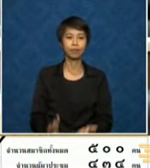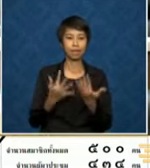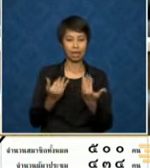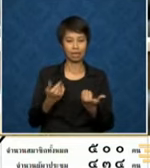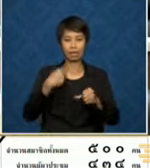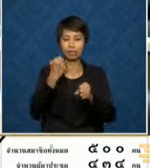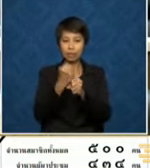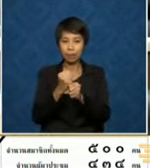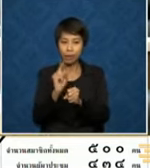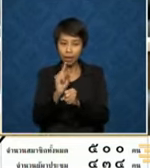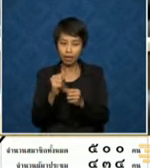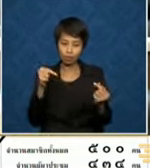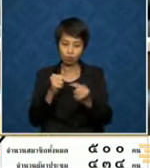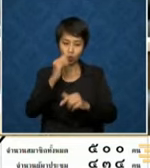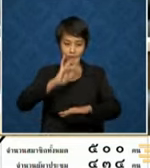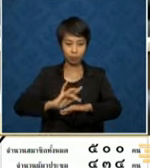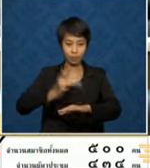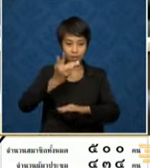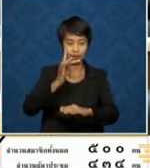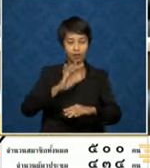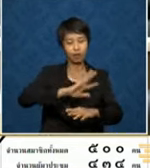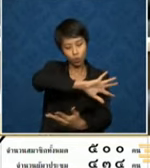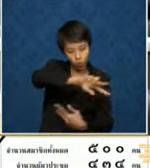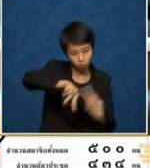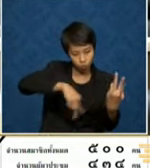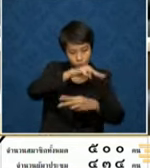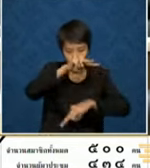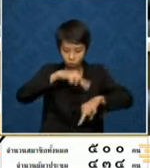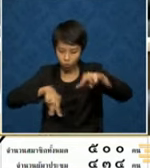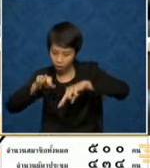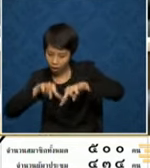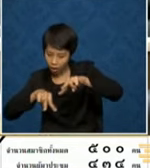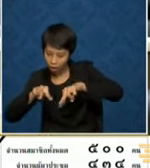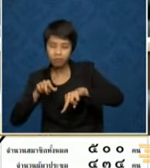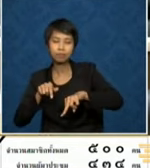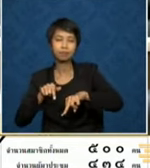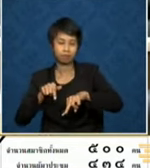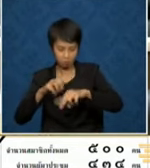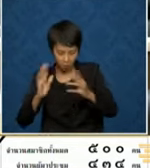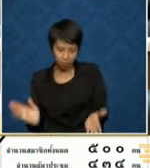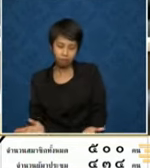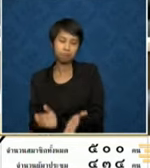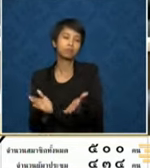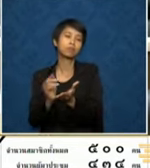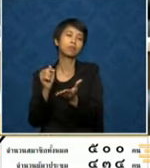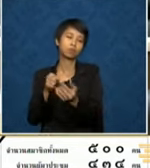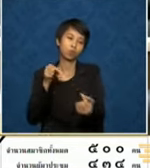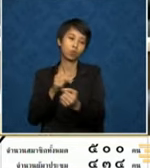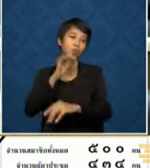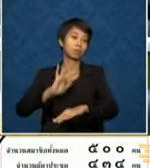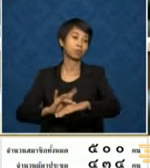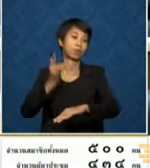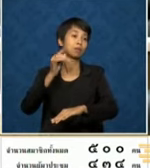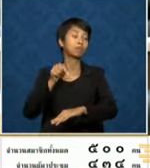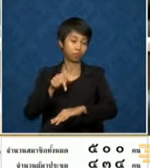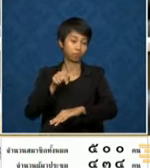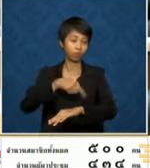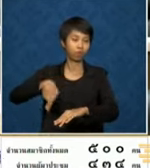ำรงดูแลทรัพยากรธรรมชาติของประเทศครับท่านประธานครับจะทำรงดูแลทรัพยากรของประเท